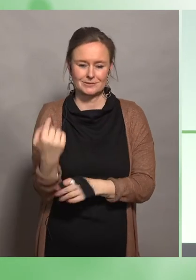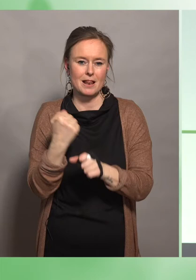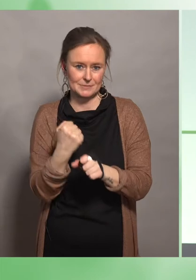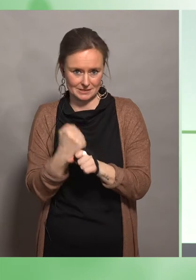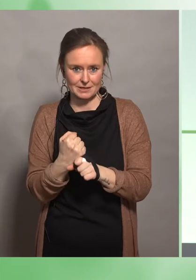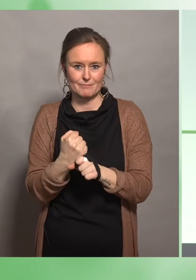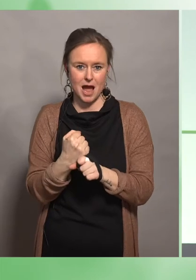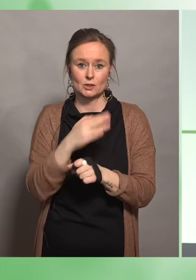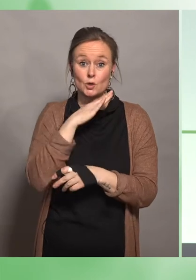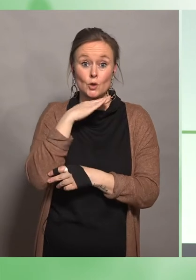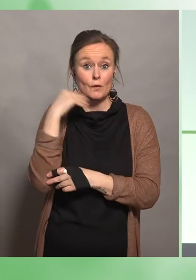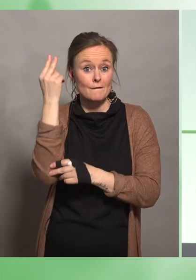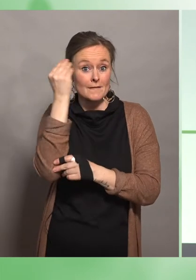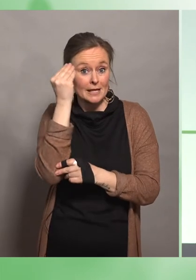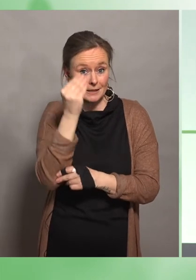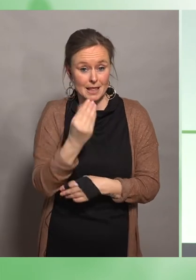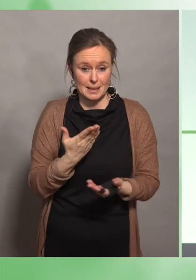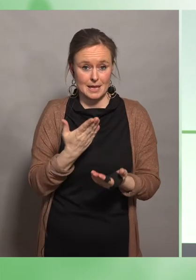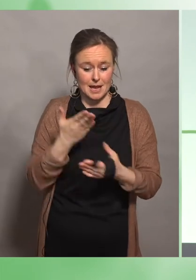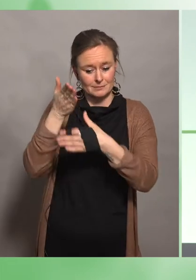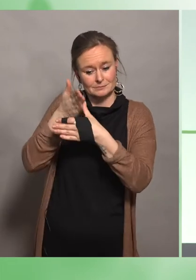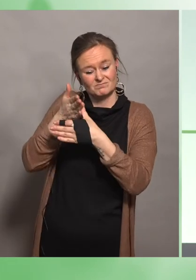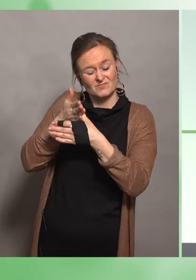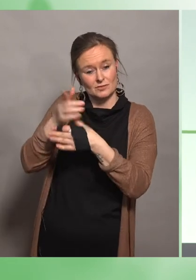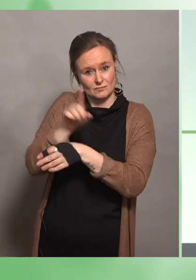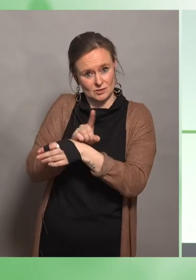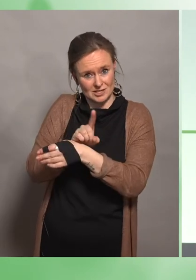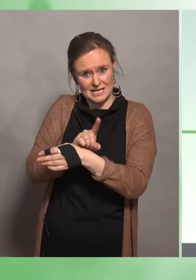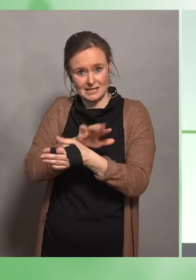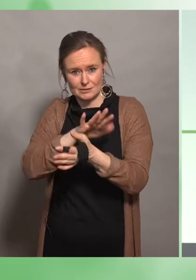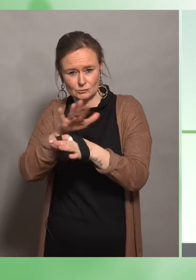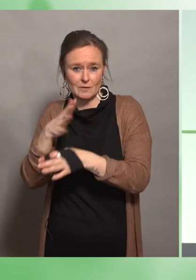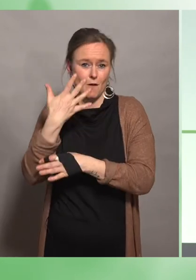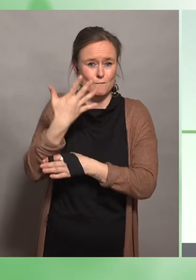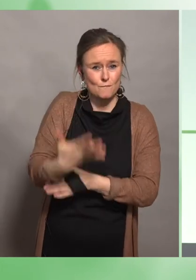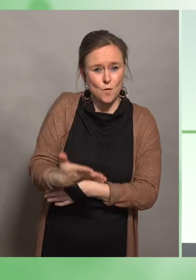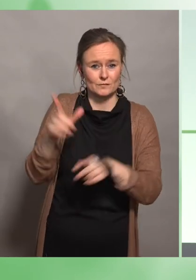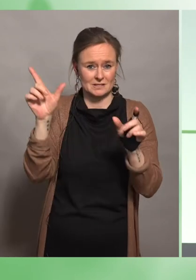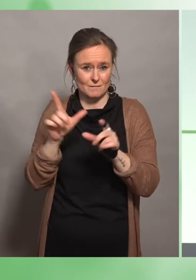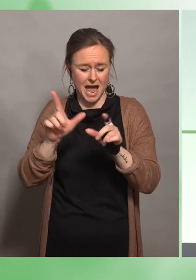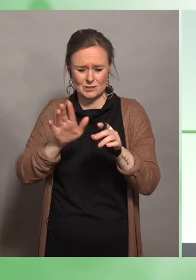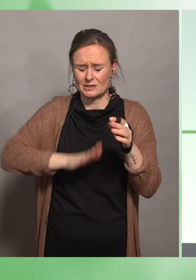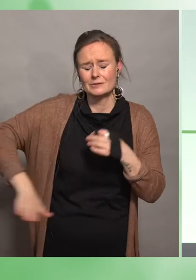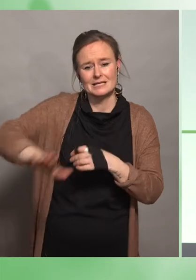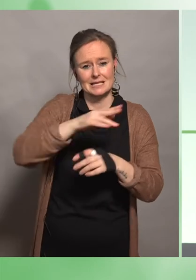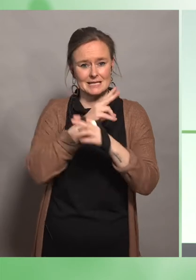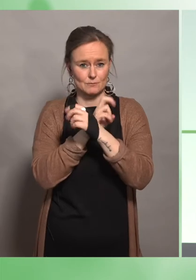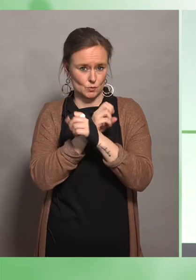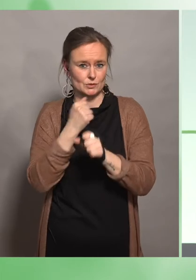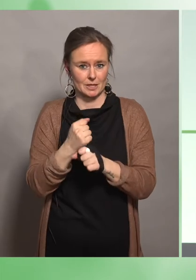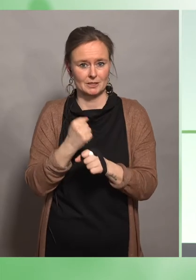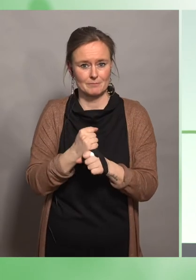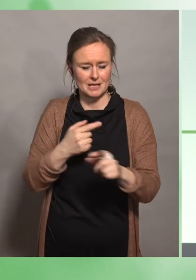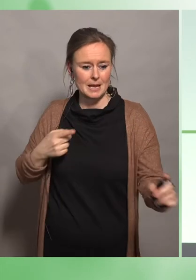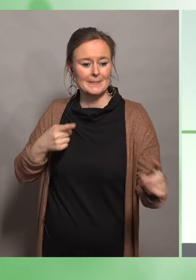sehr, sehr viel gelernt. Zwischenzeitlich haben wir nahezu 50 Veranstaltungen in ganz Österreich durchgeführt, mit dem